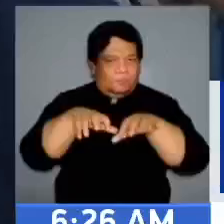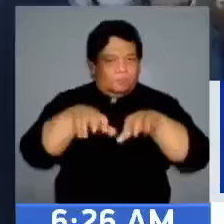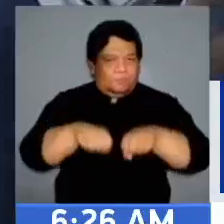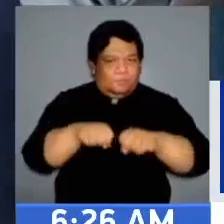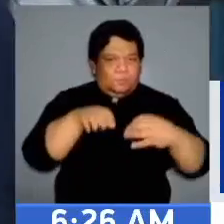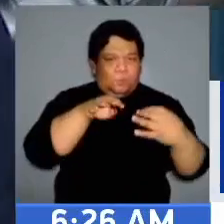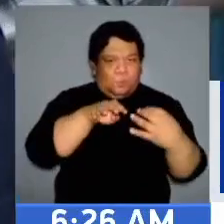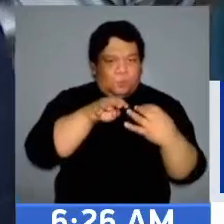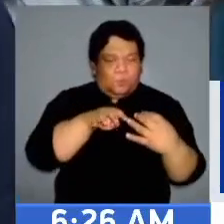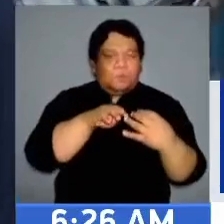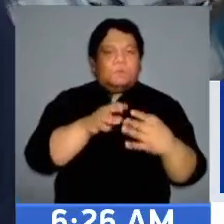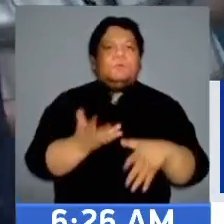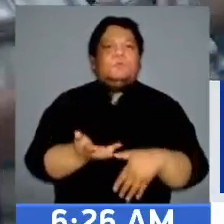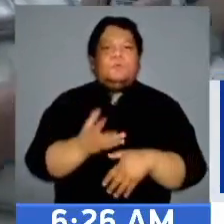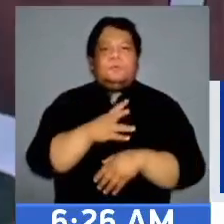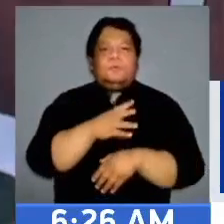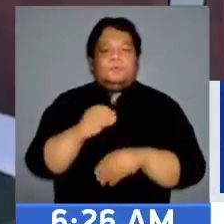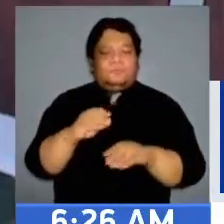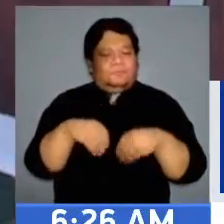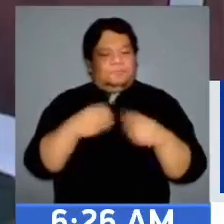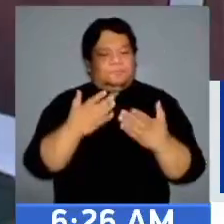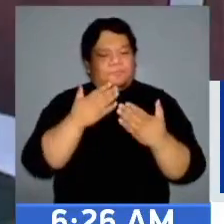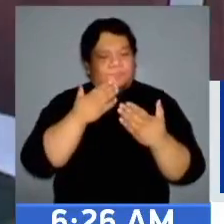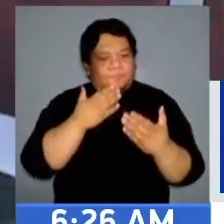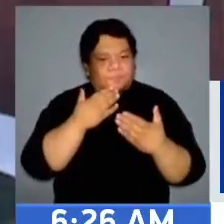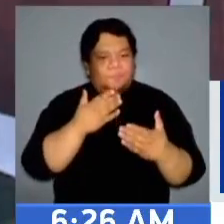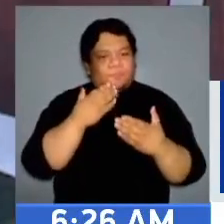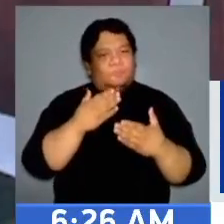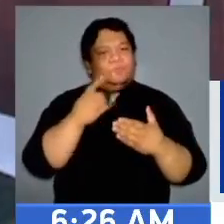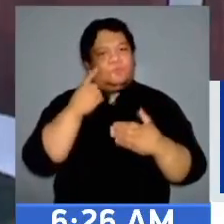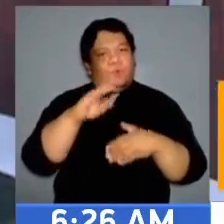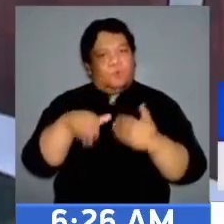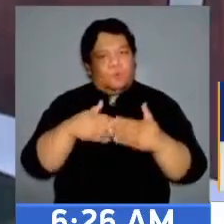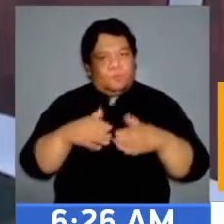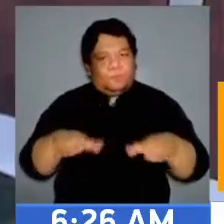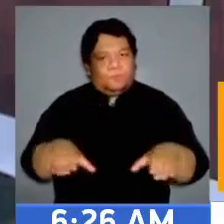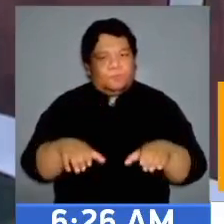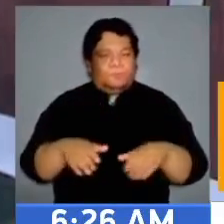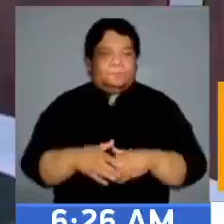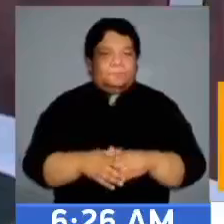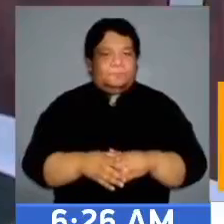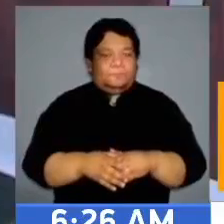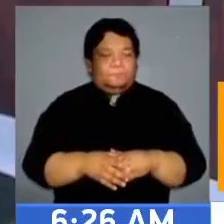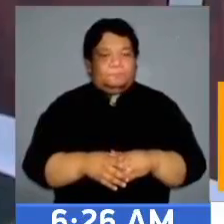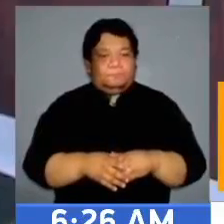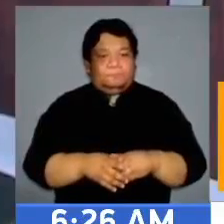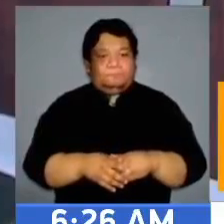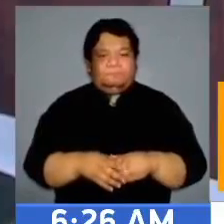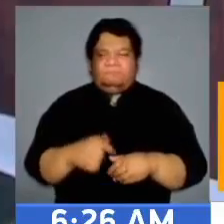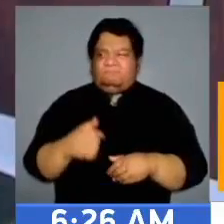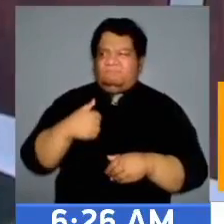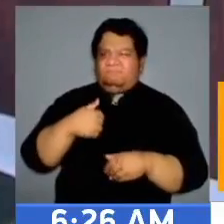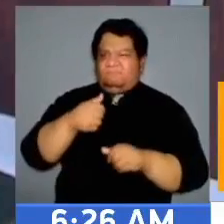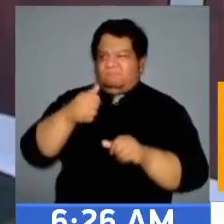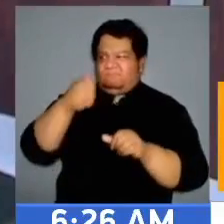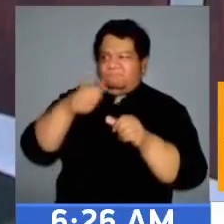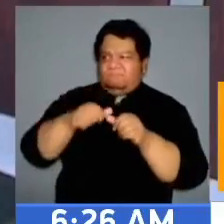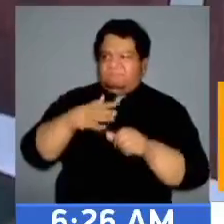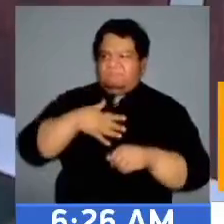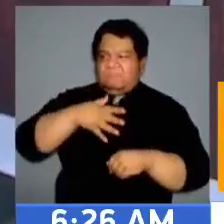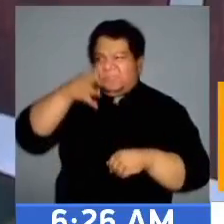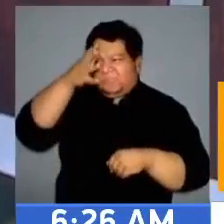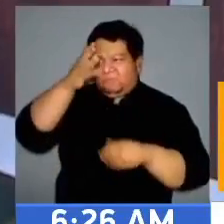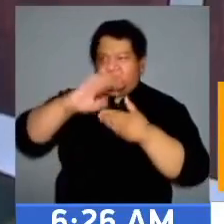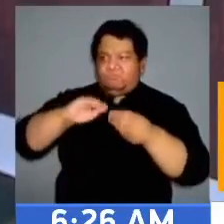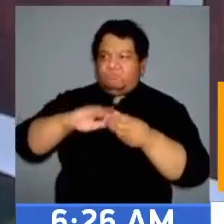pasasalamat at papuri para sa mga sakripisyo. I remember my dad talking about it na yung lolo and lola ka daw na-experience daw nila yung mga